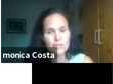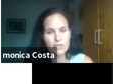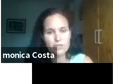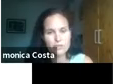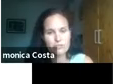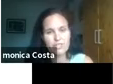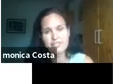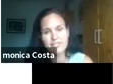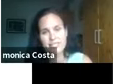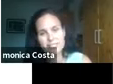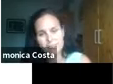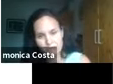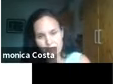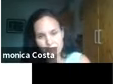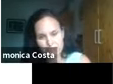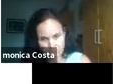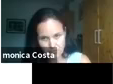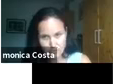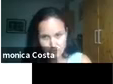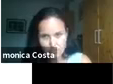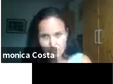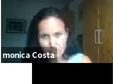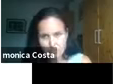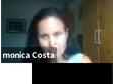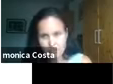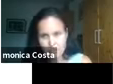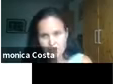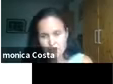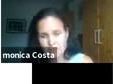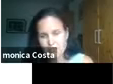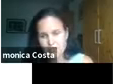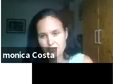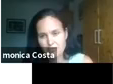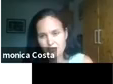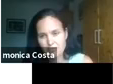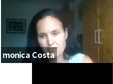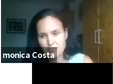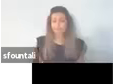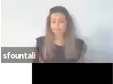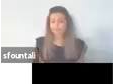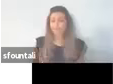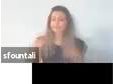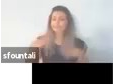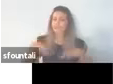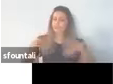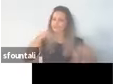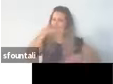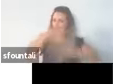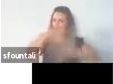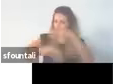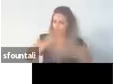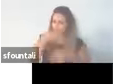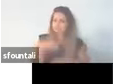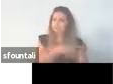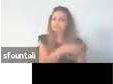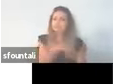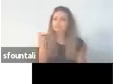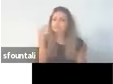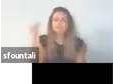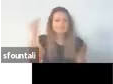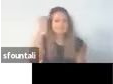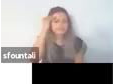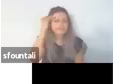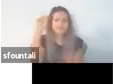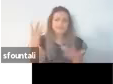into account when we strategize. Αρχικά να πω ότι λαμβάνουμε υπόψη μας ότι δεν αντιμετωπίζουν